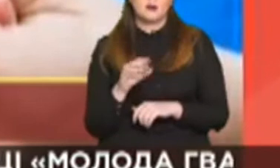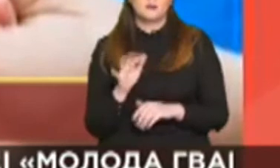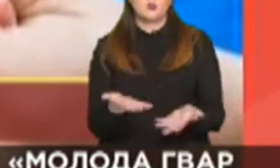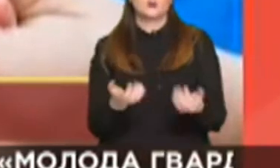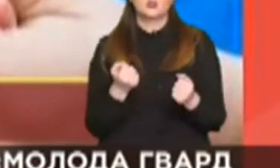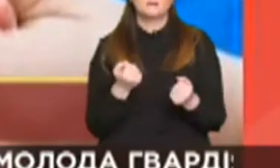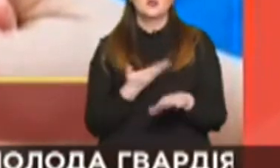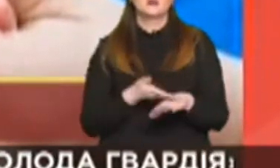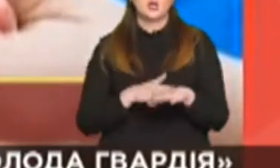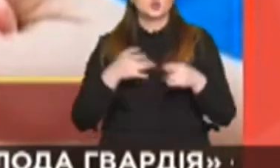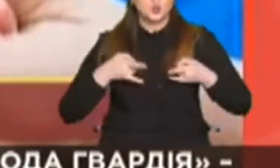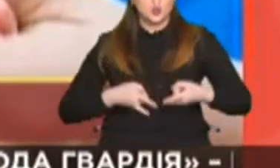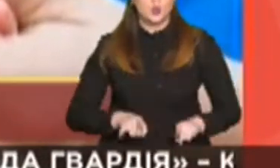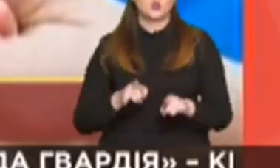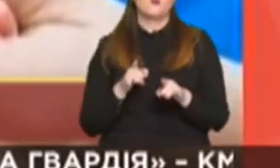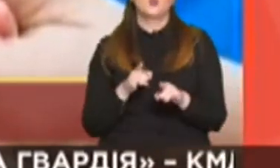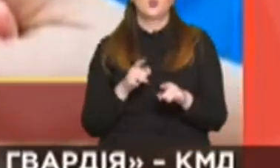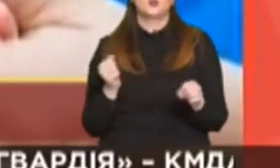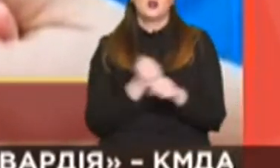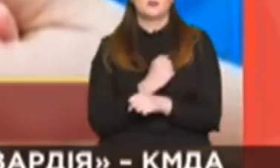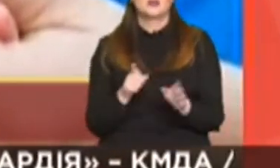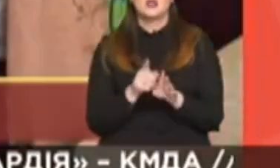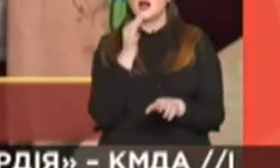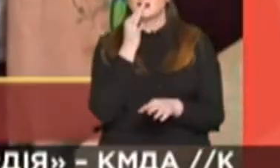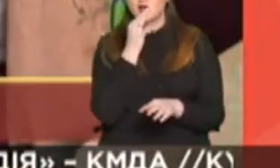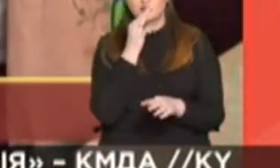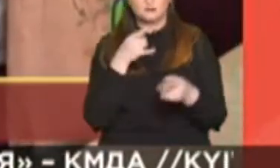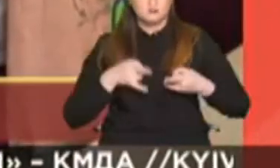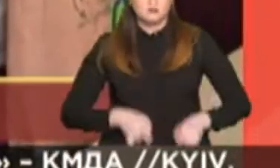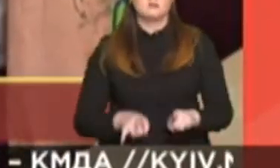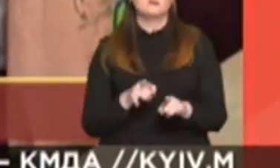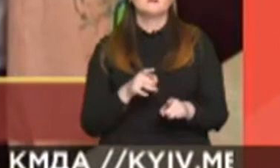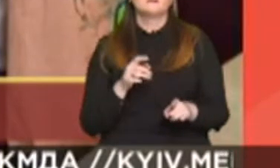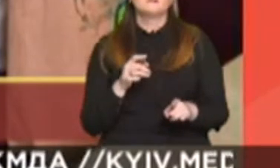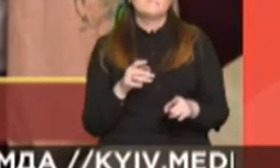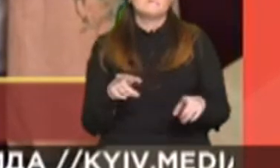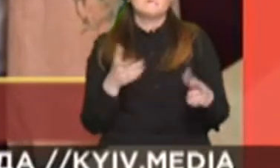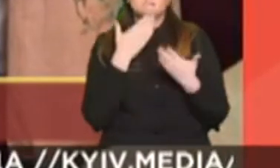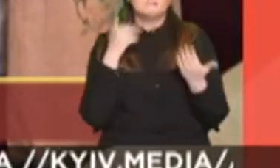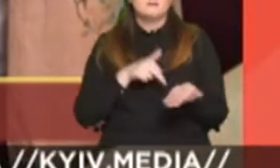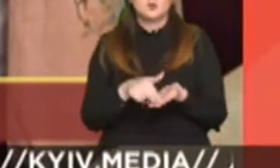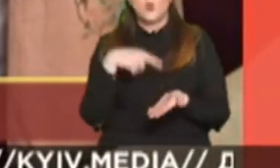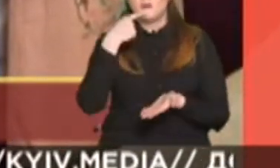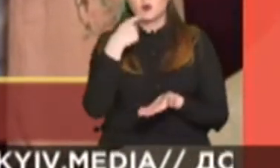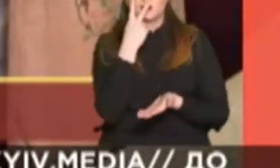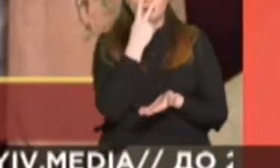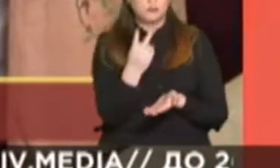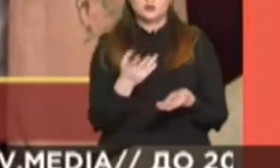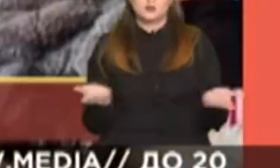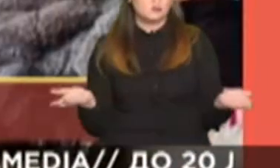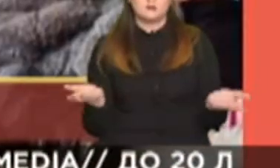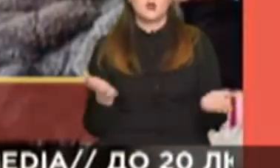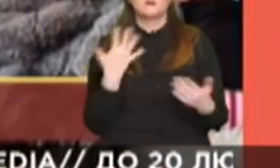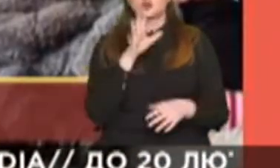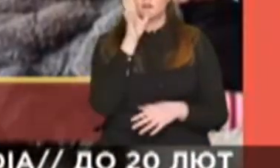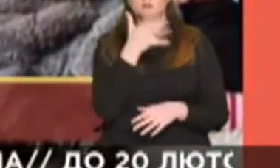отримав тяжку родову травму. Така рання поява на світ коштувала Стасикові здатності ходити, говорити і бачити. Вже 5